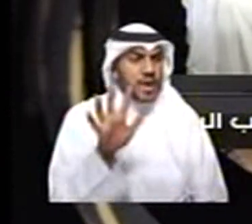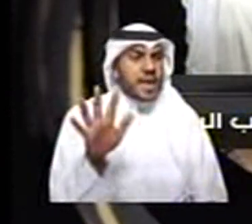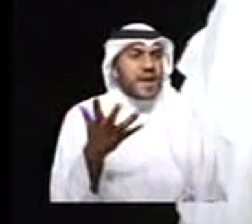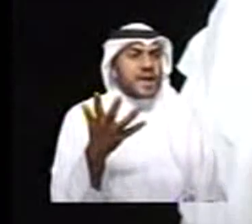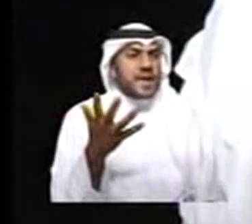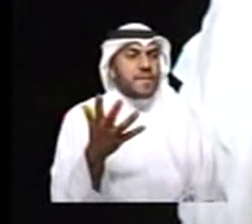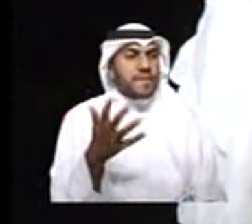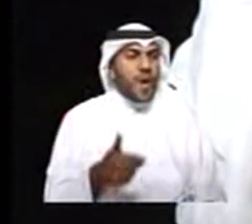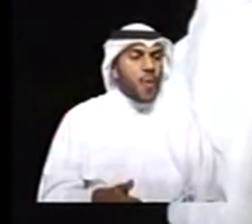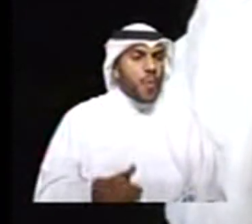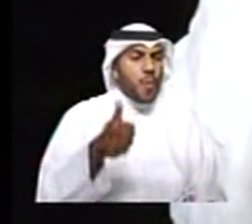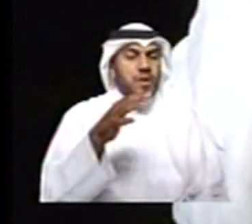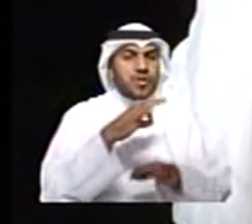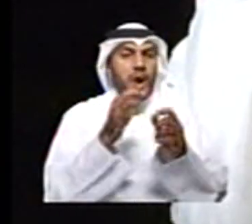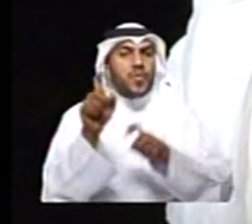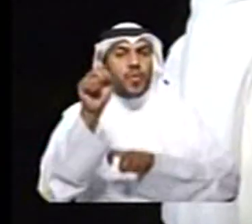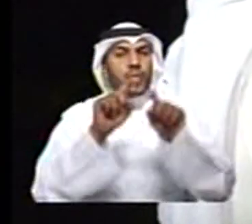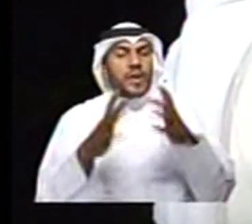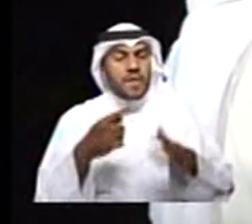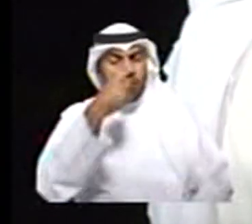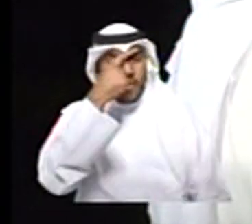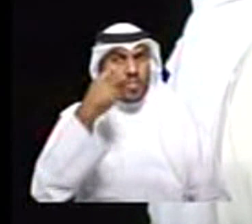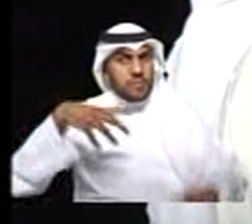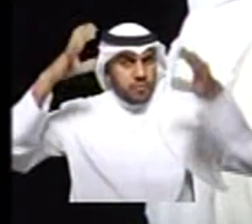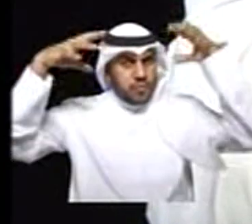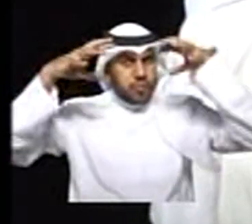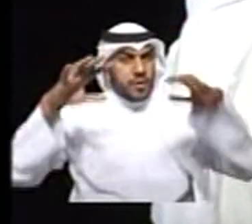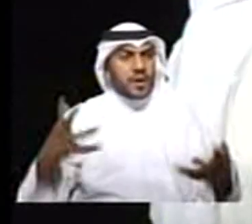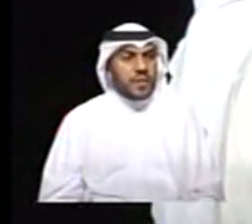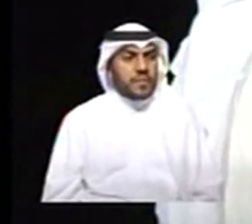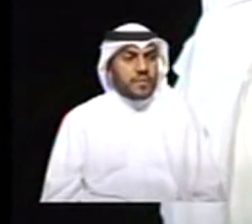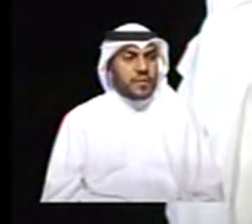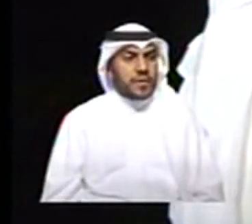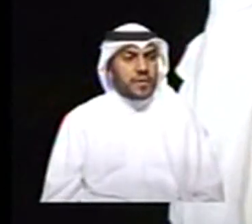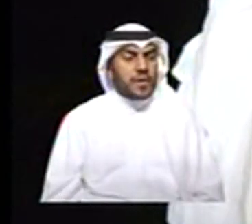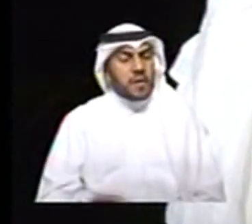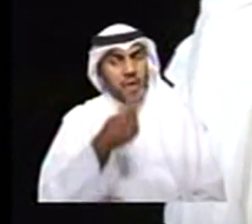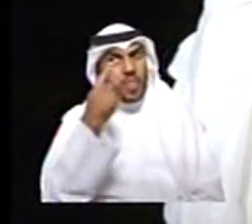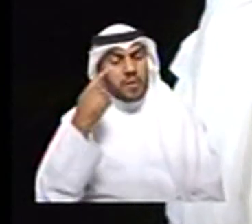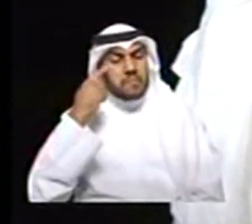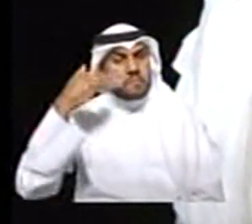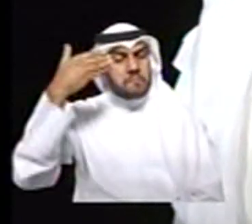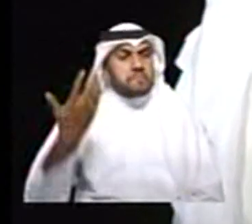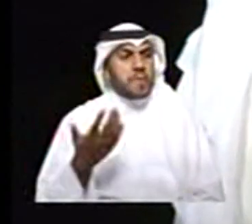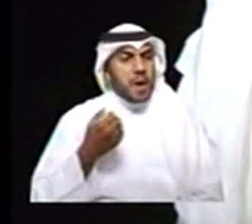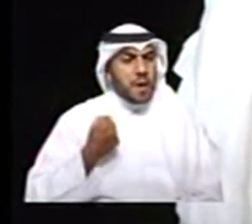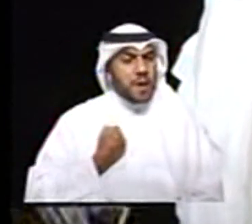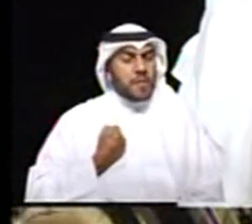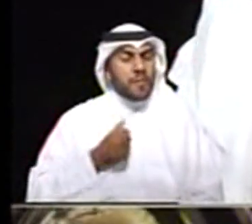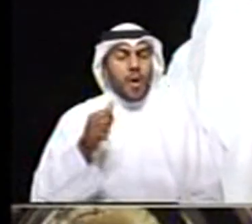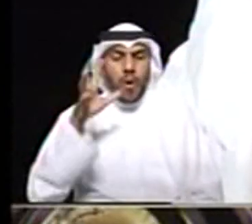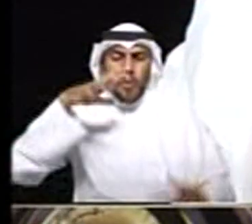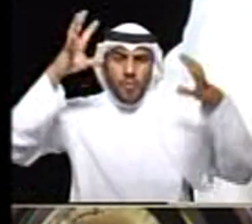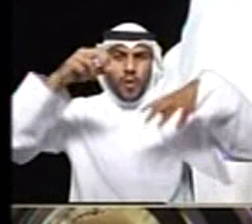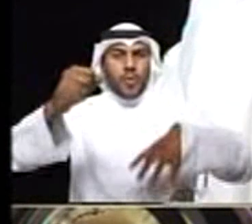هي الاستعدادات القادمة بالنسبة وفق التنبؤات والتوقعات بأن هناك هطول أمطار